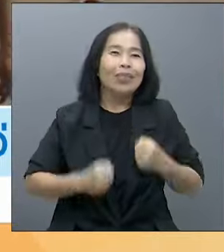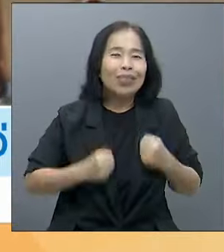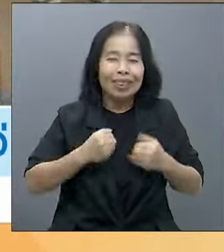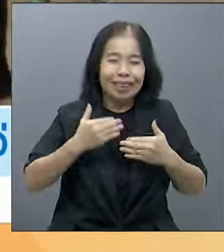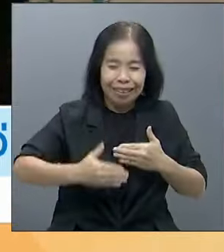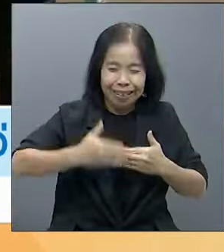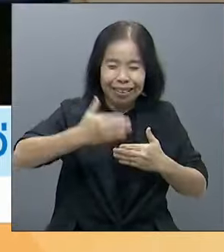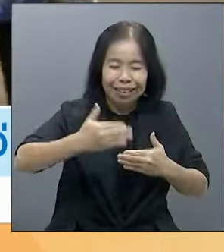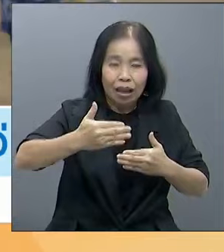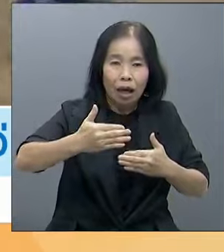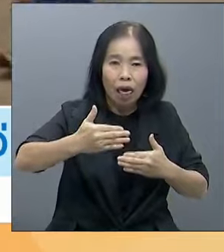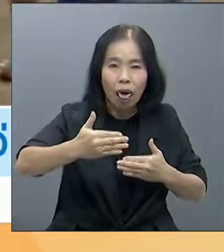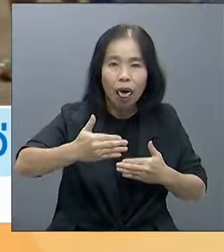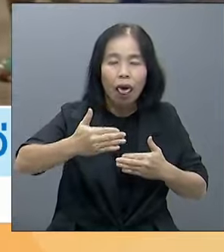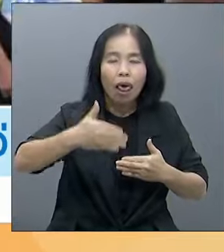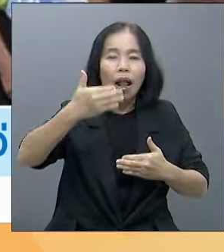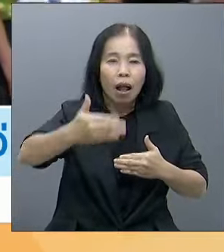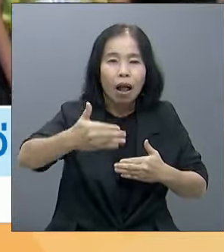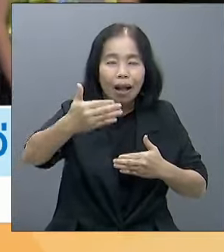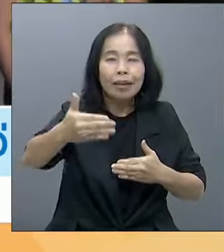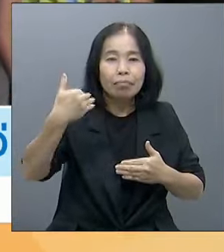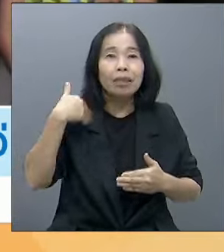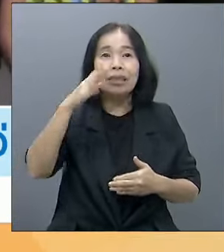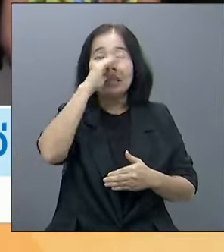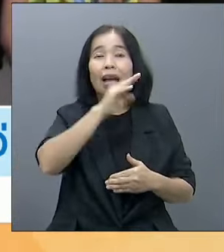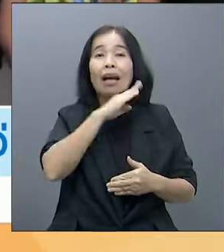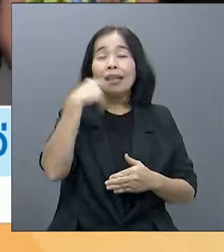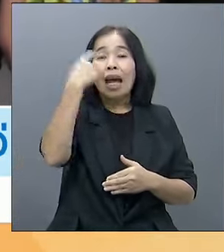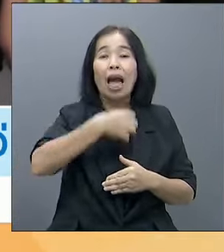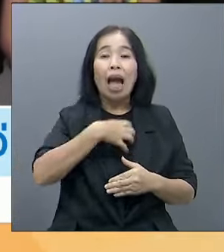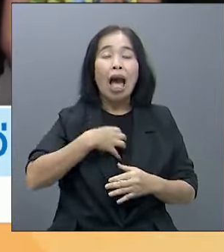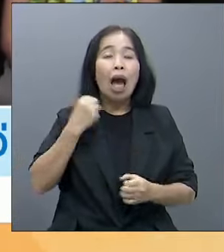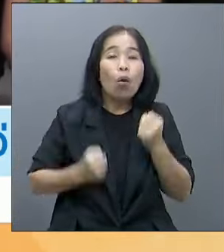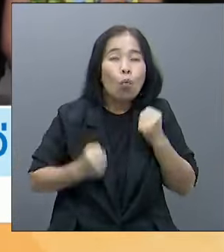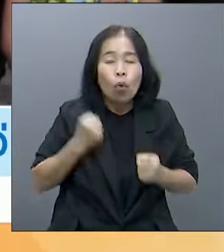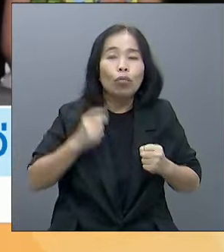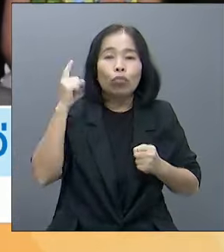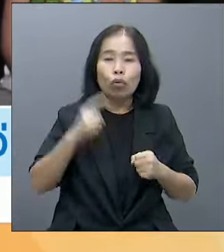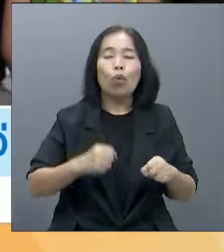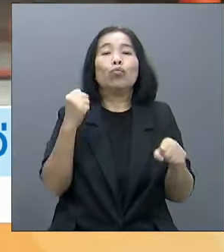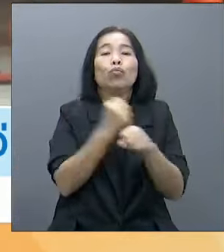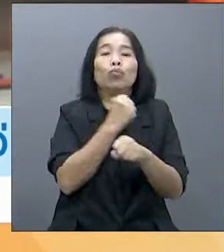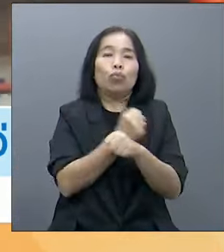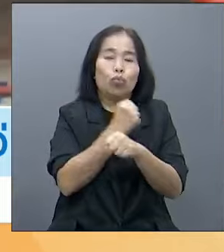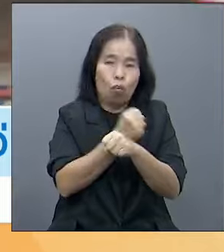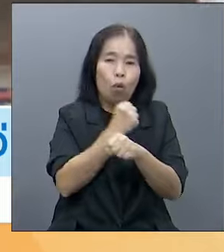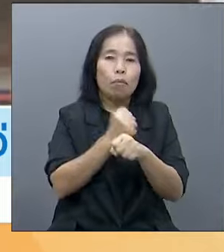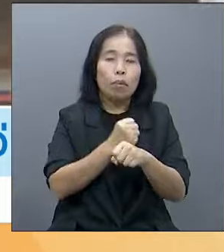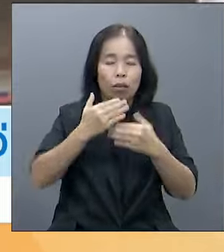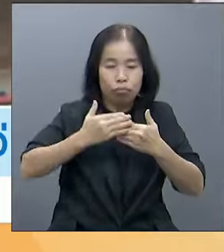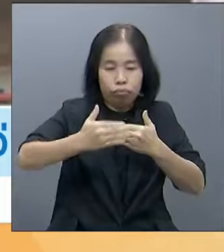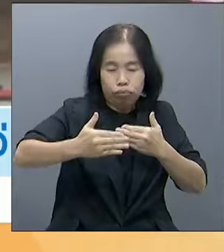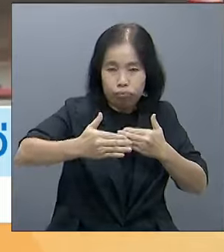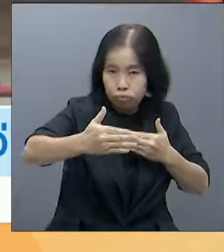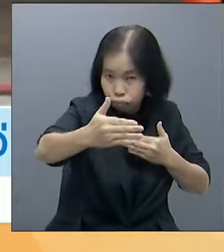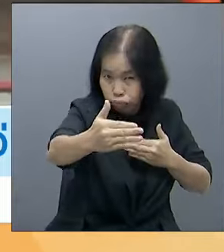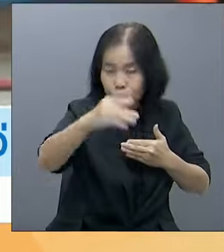2ผุดมาโซน5เหมือนเดิมแล้ว คือแนะนำว่าถ้าเกิดใครจะวิ่งนะคุณผู้ชมของแบบนี้ต้องซ้อมโดยเฉพาะใครวิ่งระยะฮาล์ฟมารา